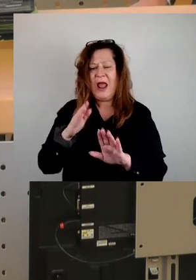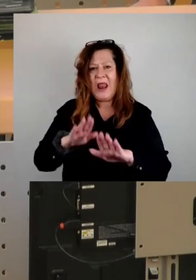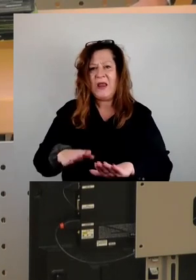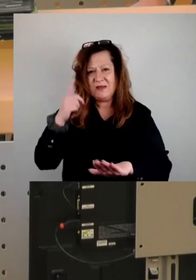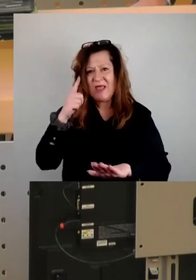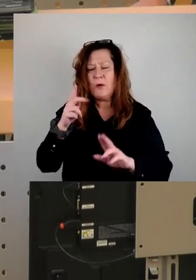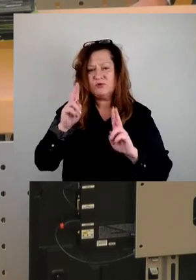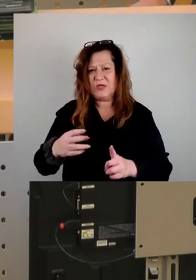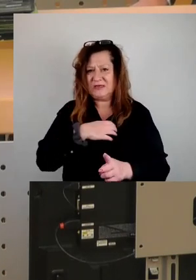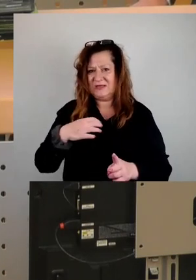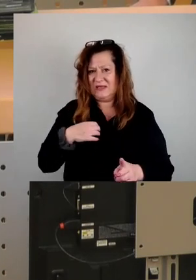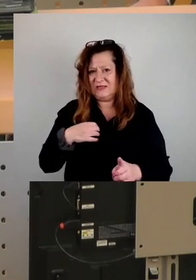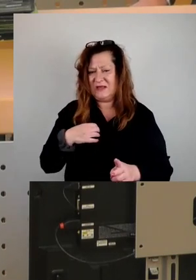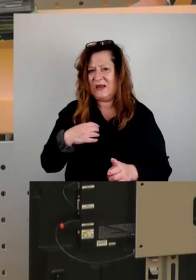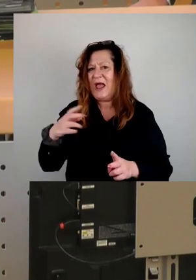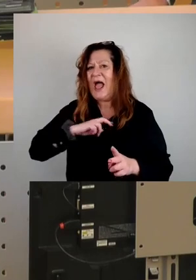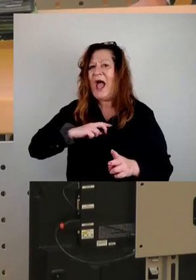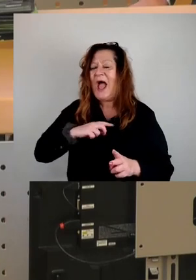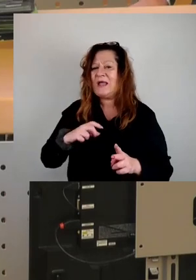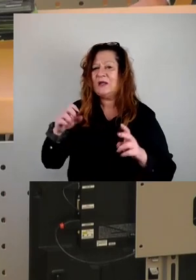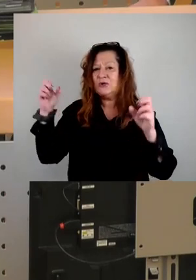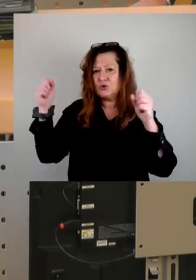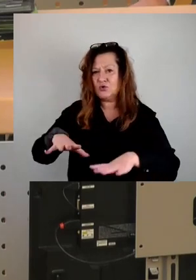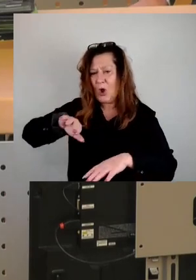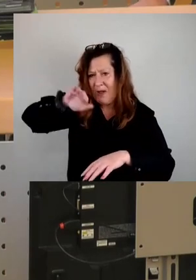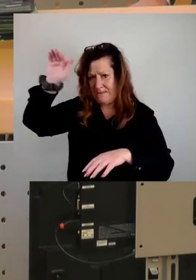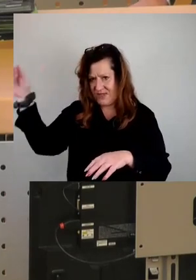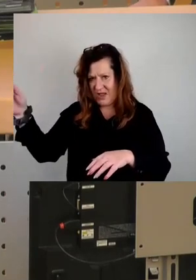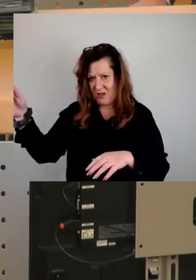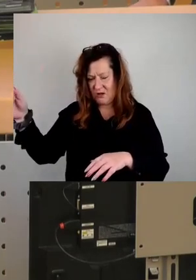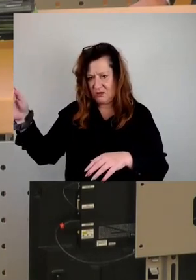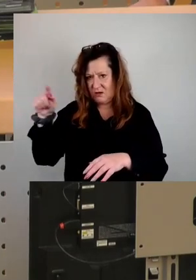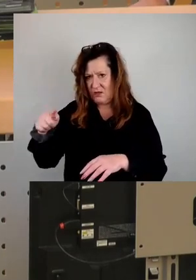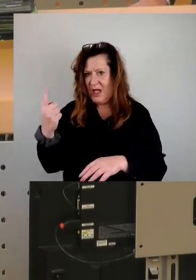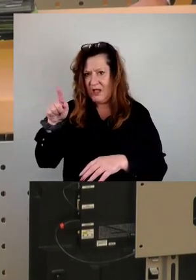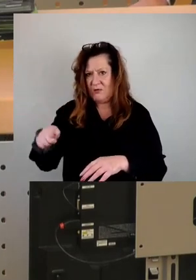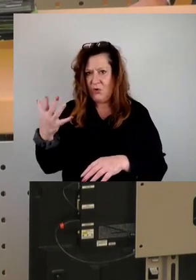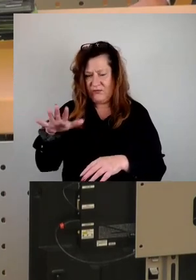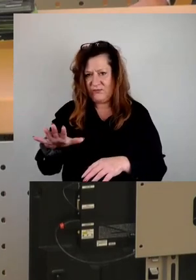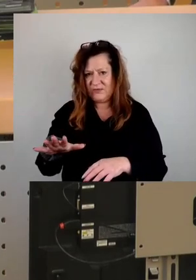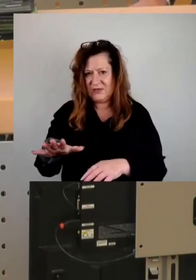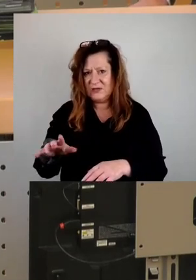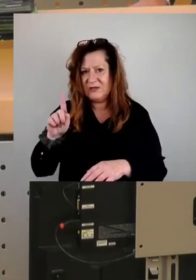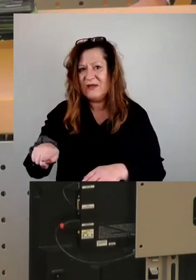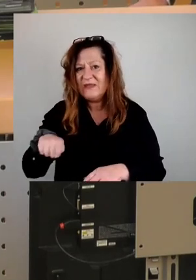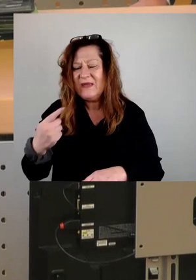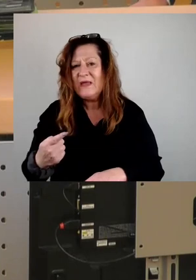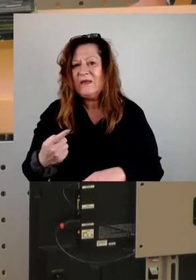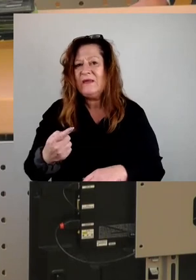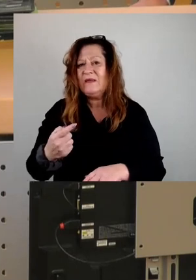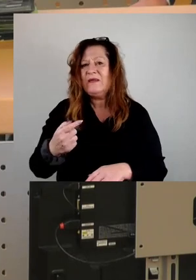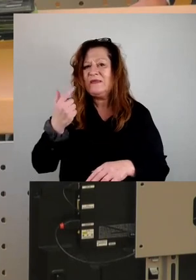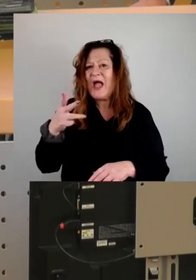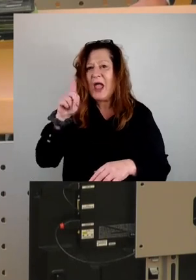dieser eigentliche Trümmerberg, um den es geht. So, und dann rechne ich, Sie können ja vielleicht eine andere Rechnung hier darlegen, dann kommen wir auf 324.000 Euro.